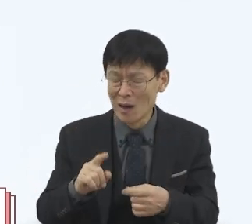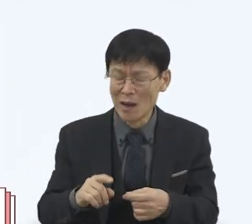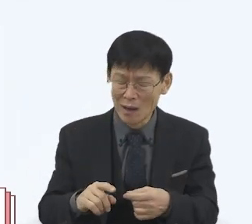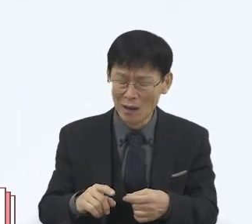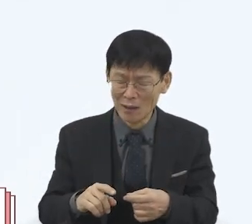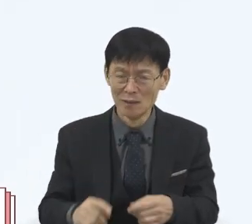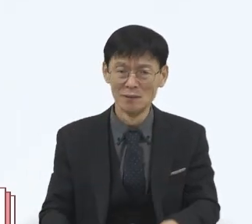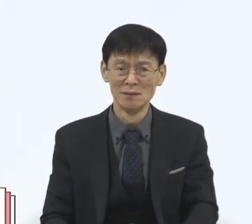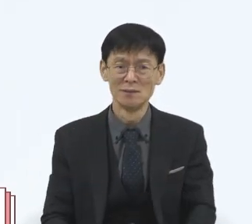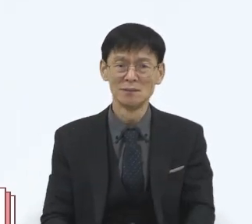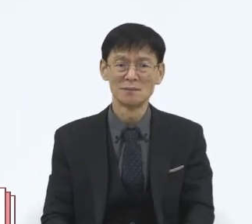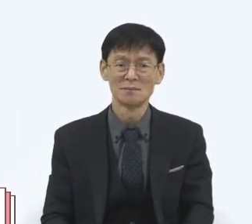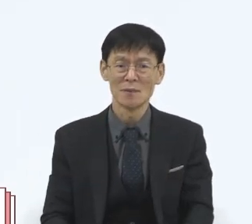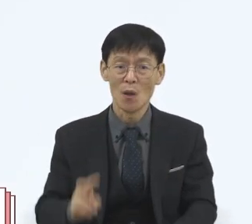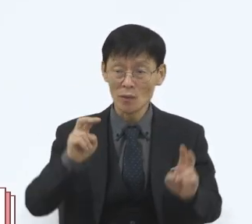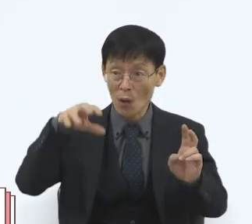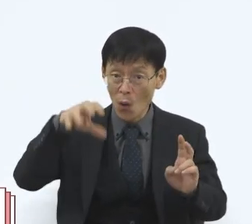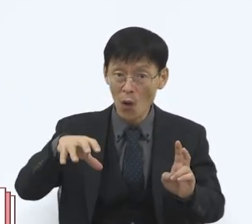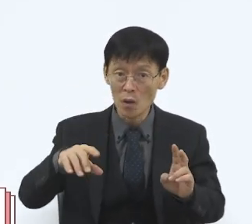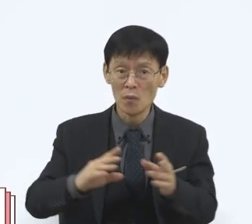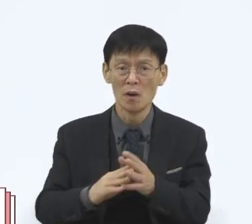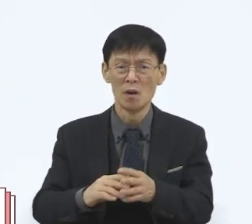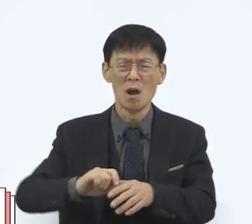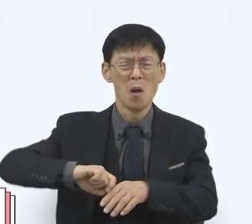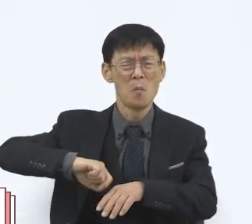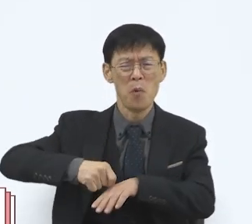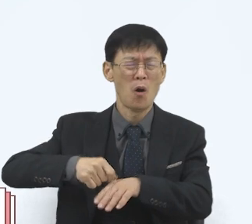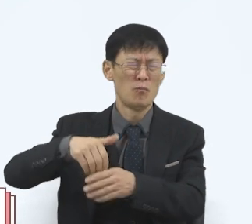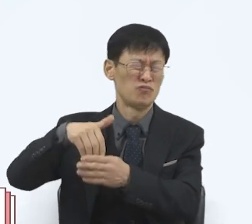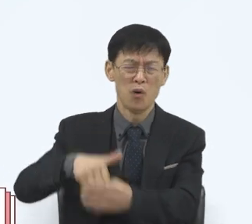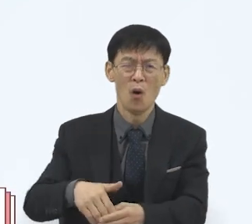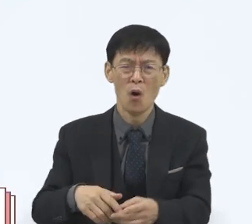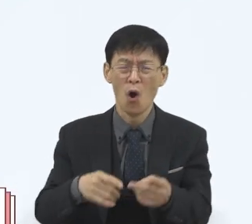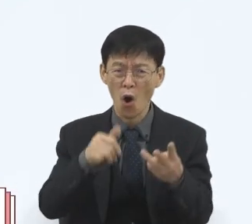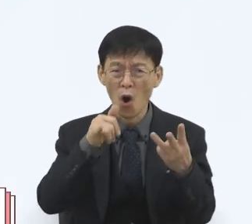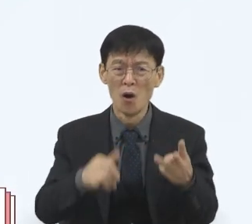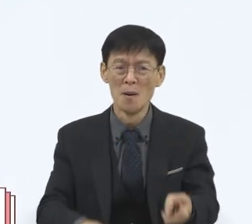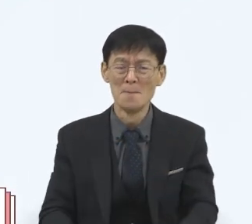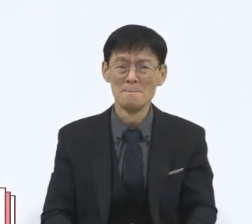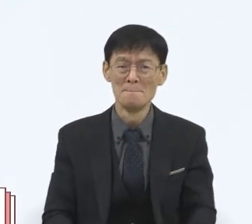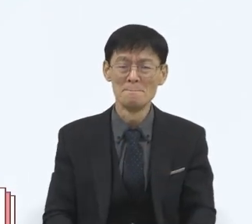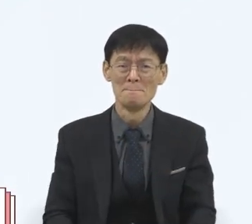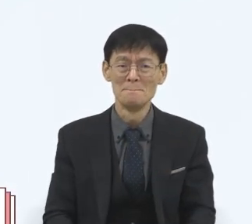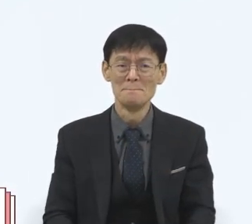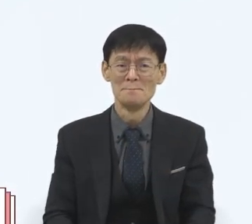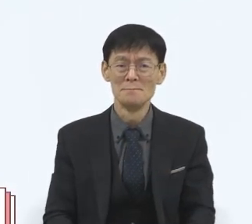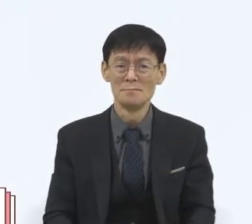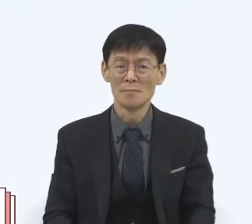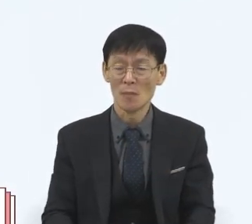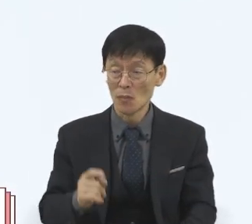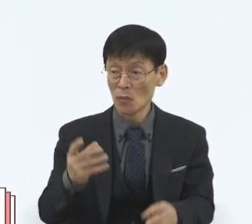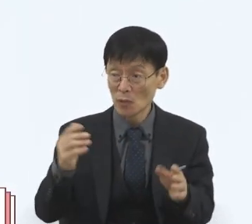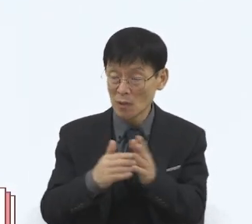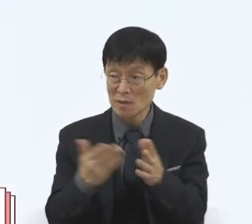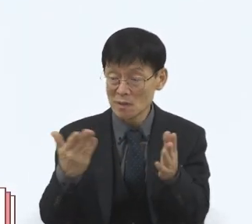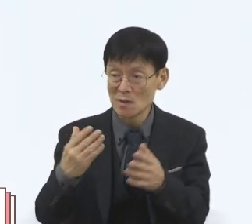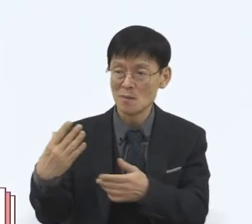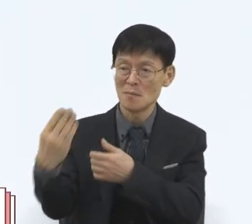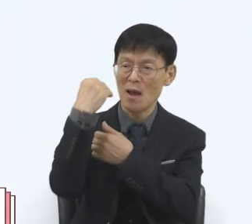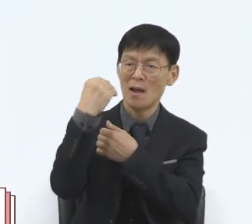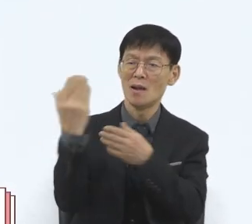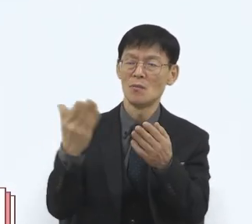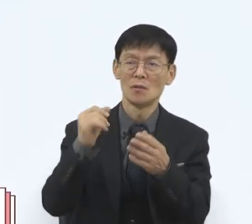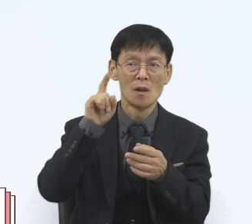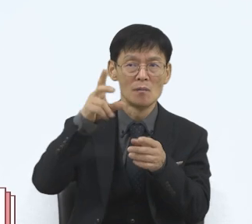있겠죠. 또 직장에서는 여러 가지 벌을 받을 수 있는데요. 회사가 정해놓은 기간